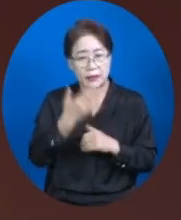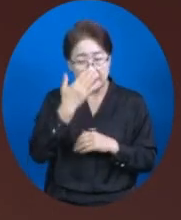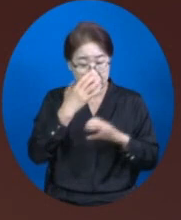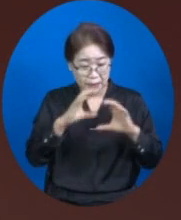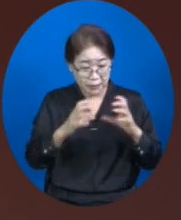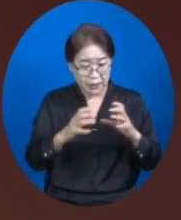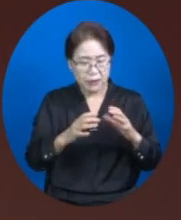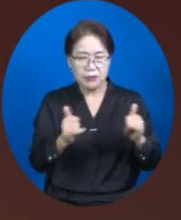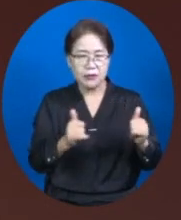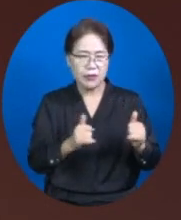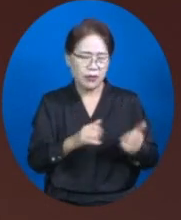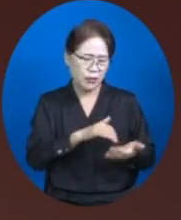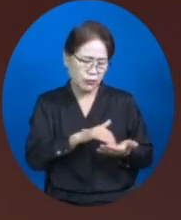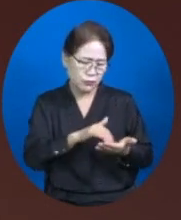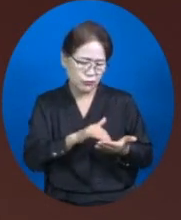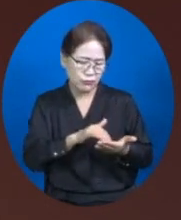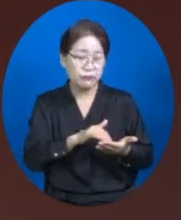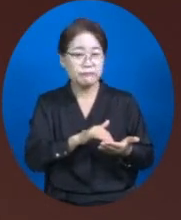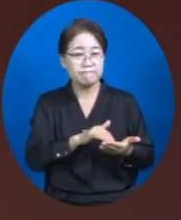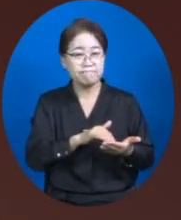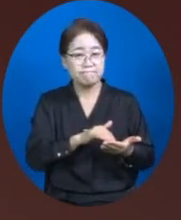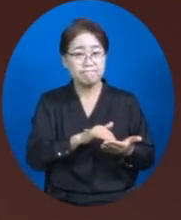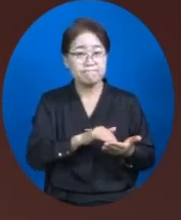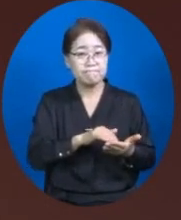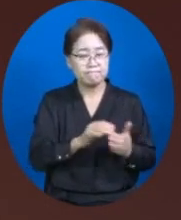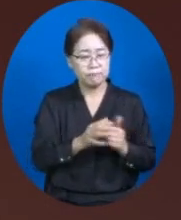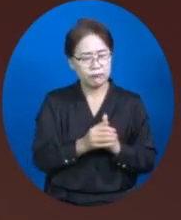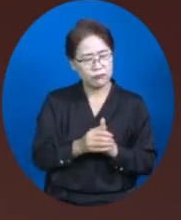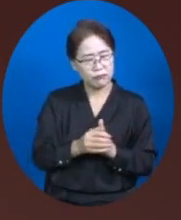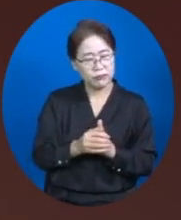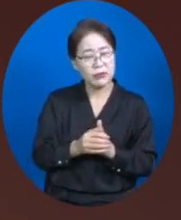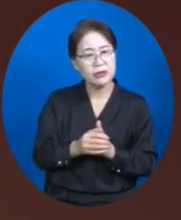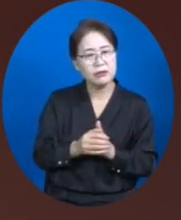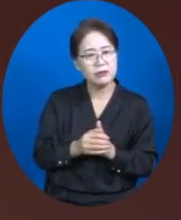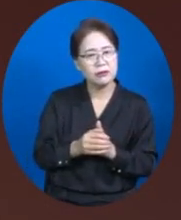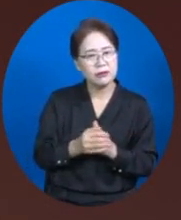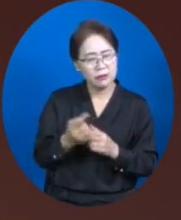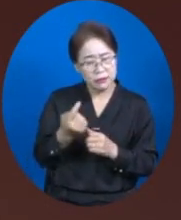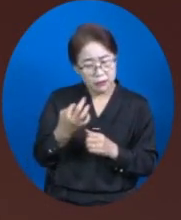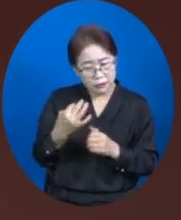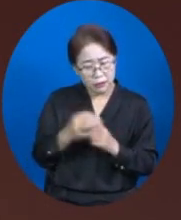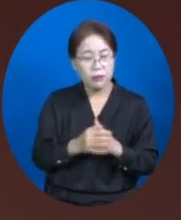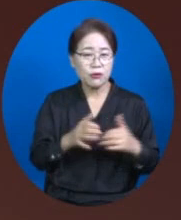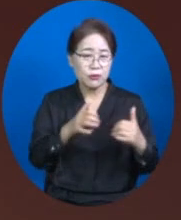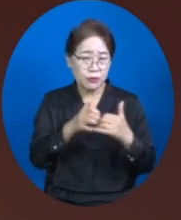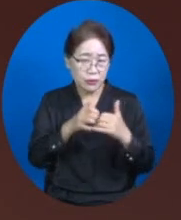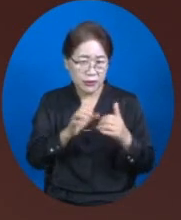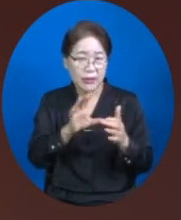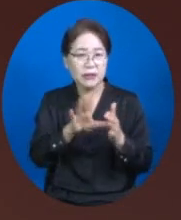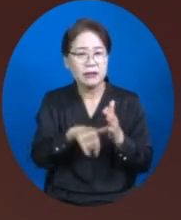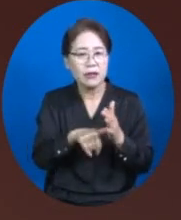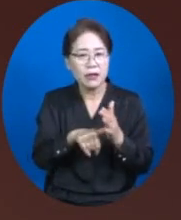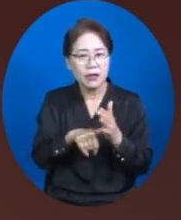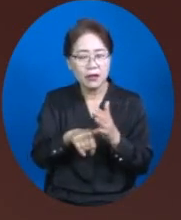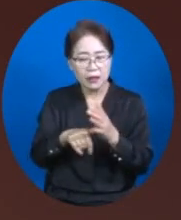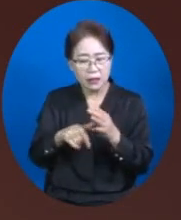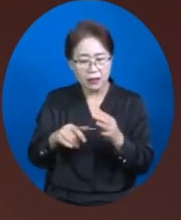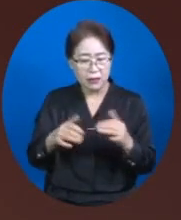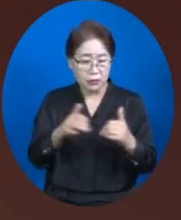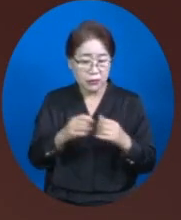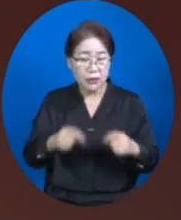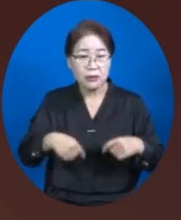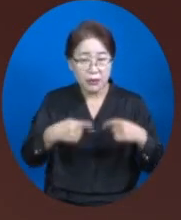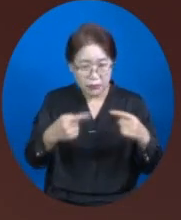백성들의 숫자를 헤아릴 때 아니면 전쟁이 일어났을 때 그 전쟁에 나갈 수 있는